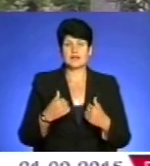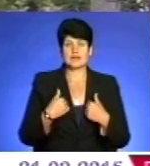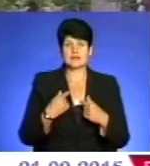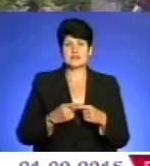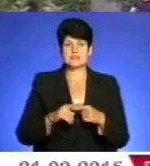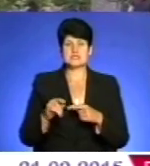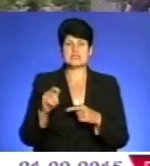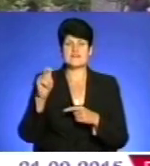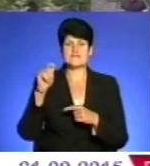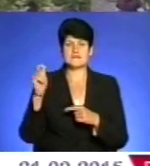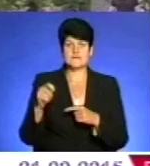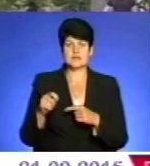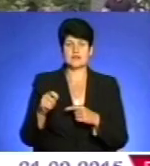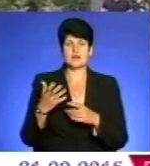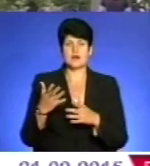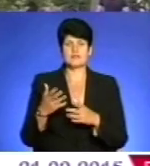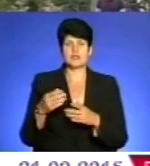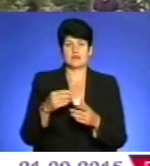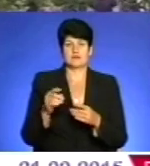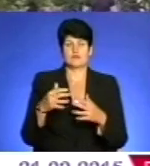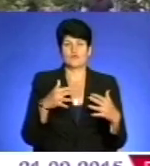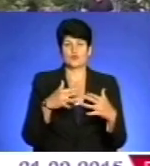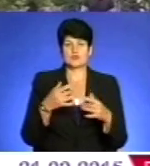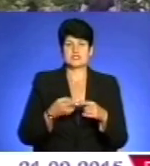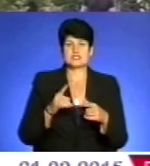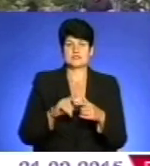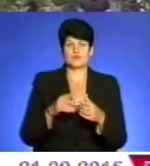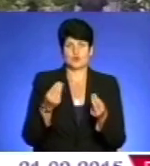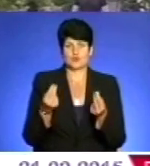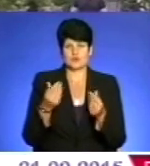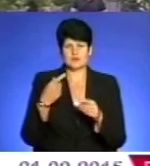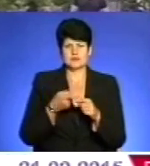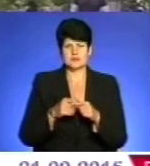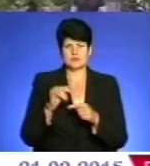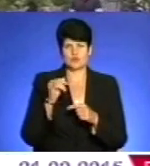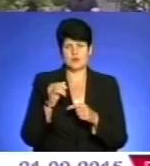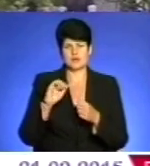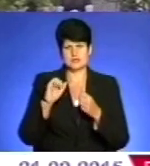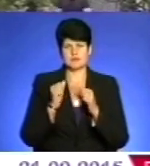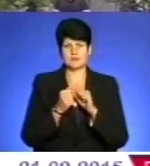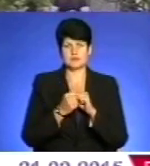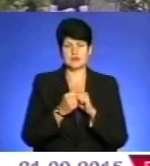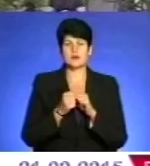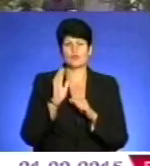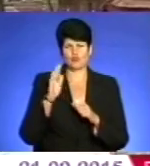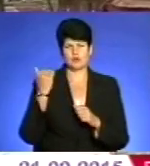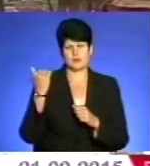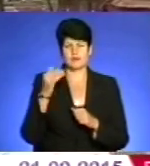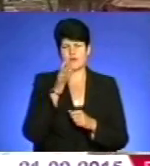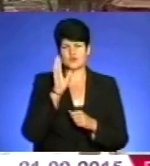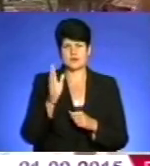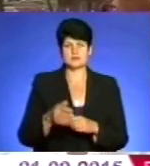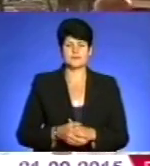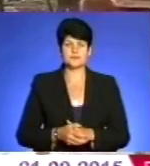Ми воюємо за свою землю, а вони воюють за свої капітали. А це є дуже погано. Нехай це запам'ятають. Пройде і їхній час. Ще